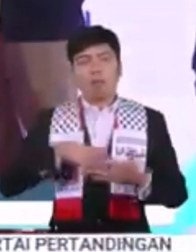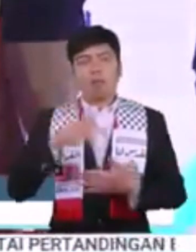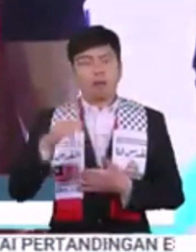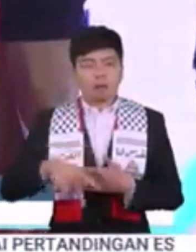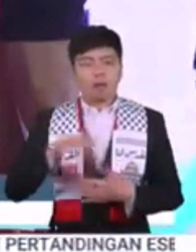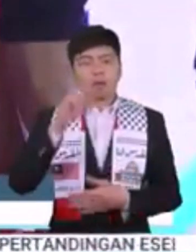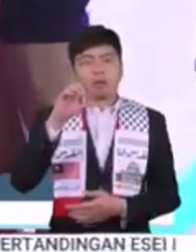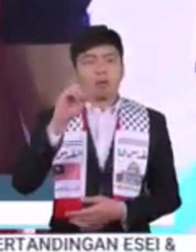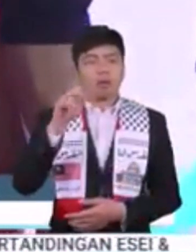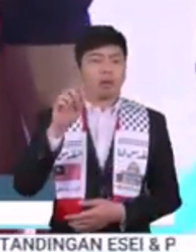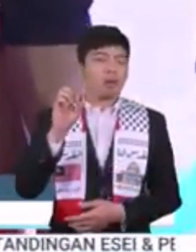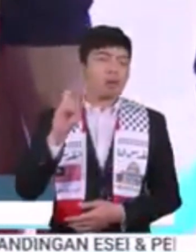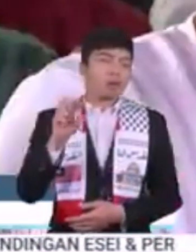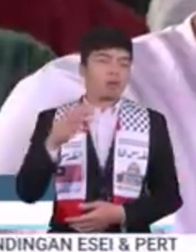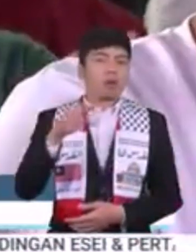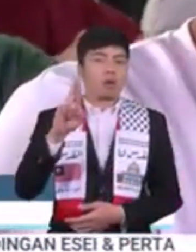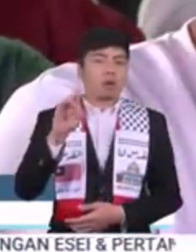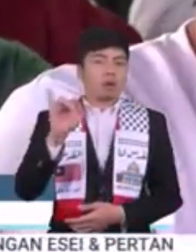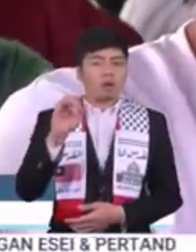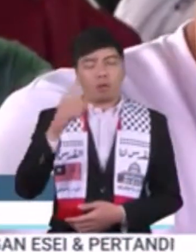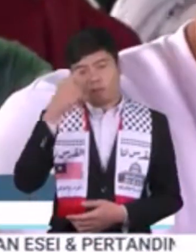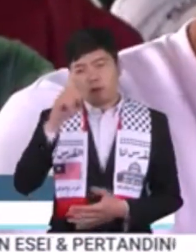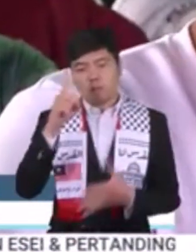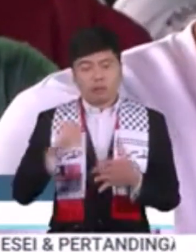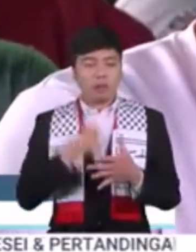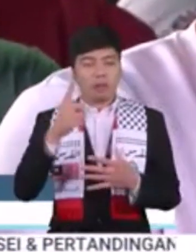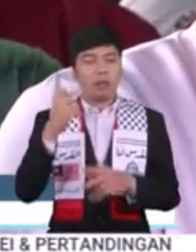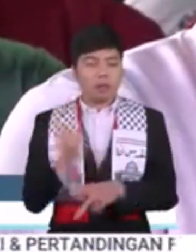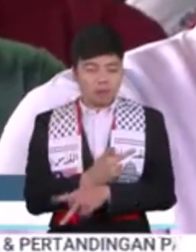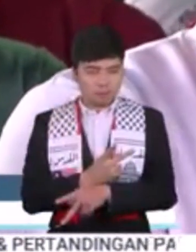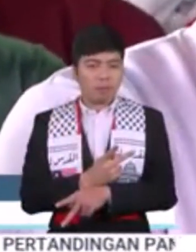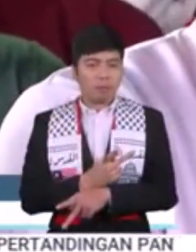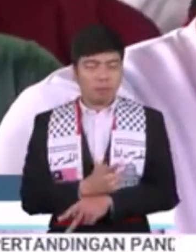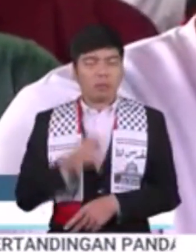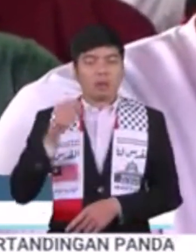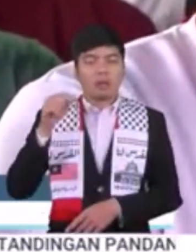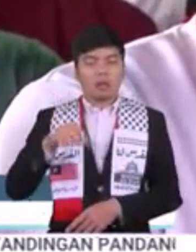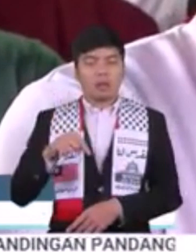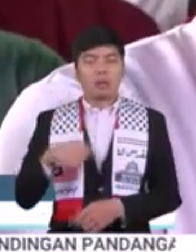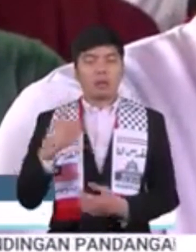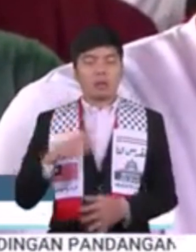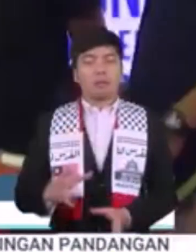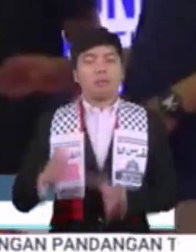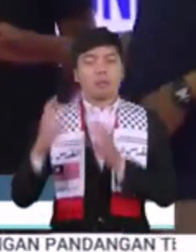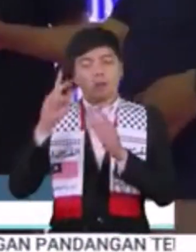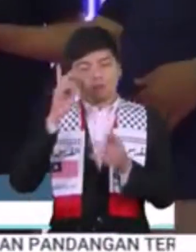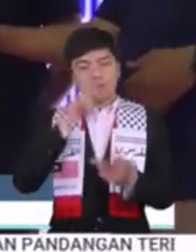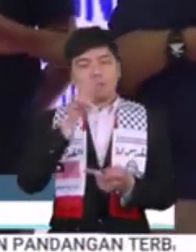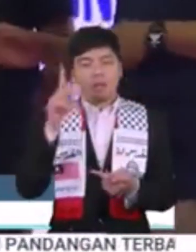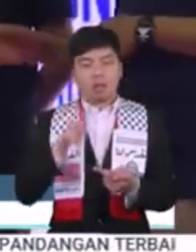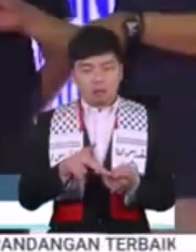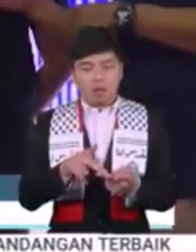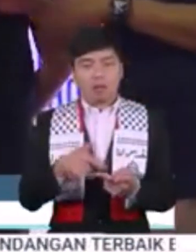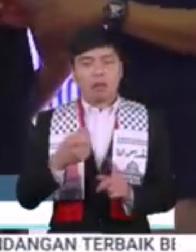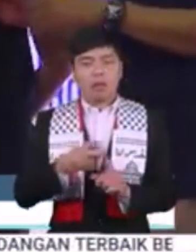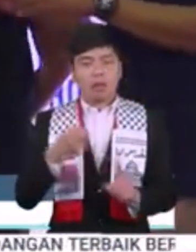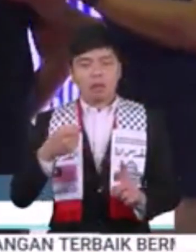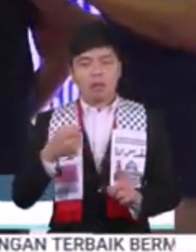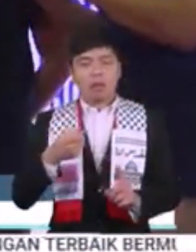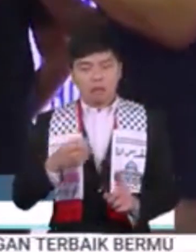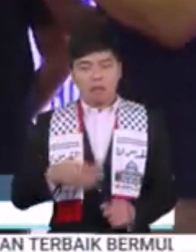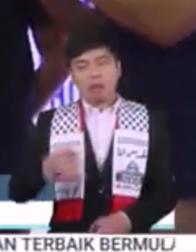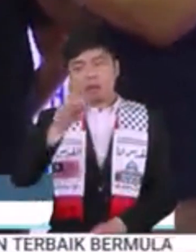gotong royong yang akan diadakan Sebulan sekali program berkenaan turut mendapat perkenan pemangku Sultan Johor Tengku kota Ismail agar